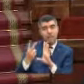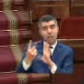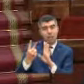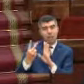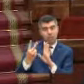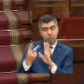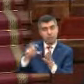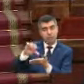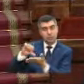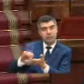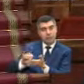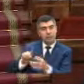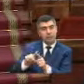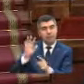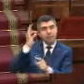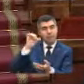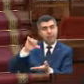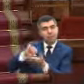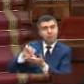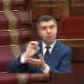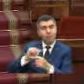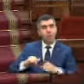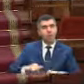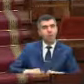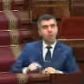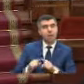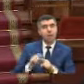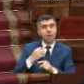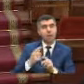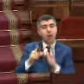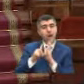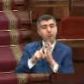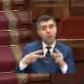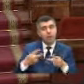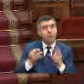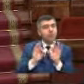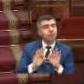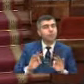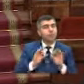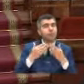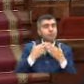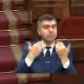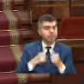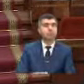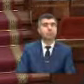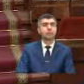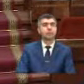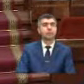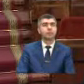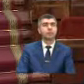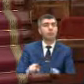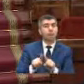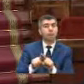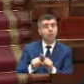ممكن، وكذلك بالنسبه للتنصيب ديال هاد اللجان. بالنسبه للميثاق الاستثمار